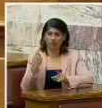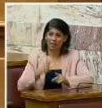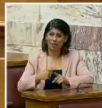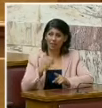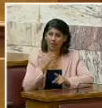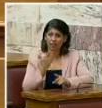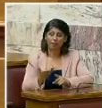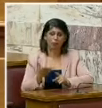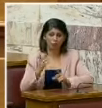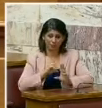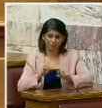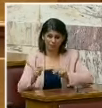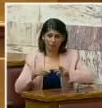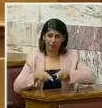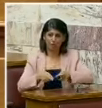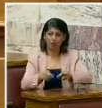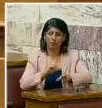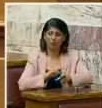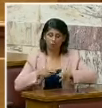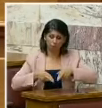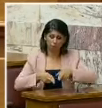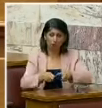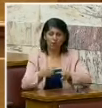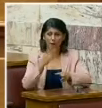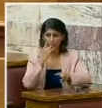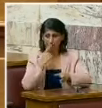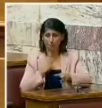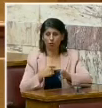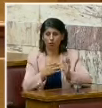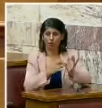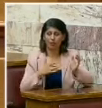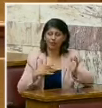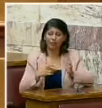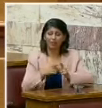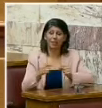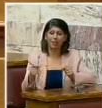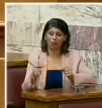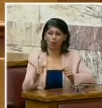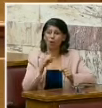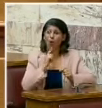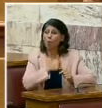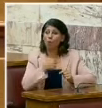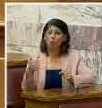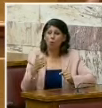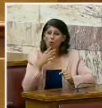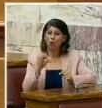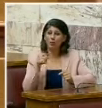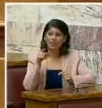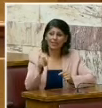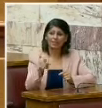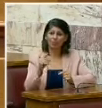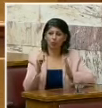ίδια πορεία με την πορεία της Πορτογαλίας και της Κύπρου. Ο μόνος λόγος ήσασταν εσείς και το ότι κάνατε το πρώτο εξάμηνο